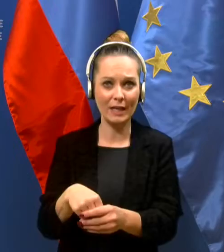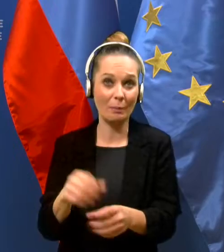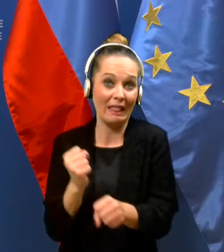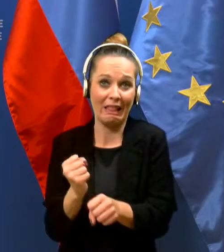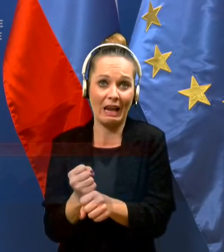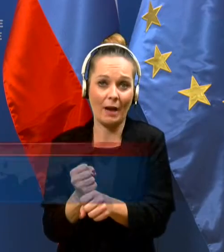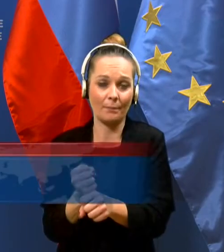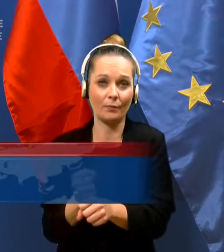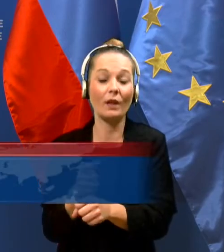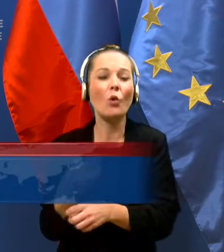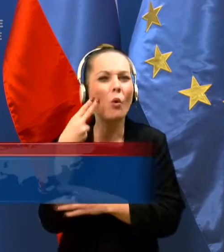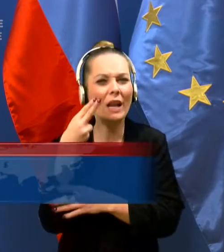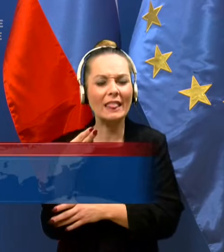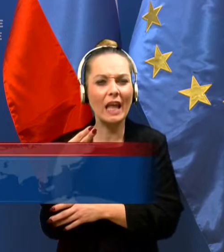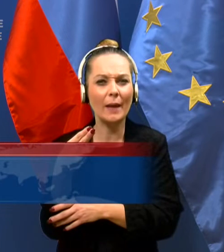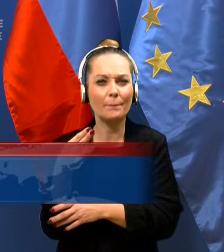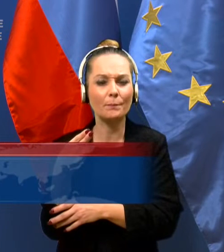centrih. Kar se tiče